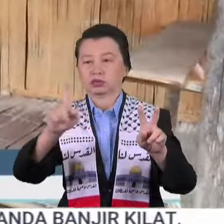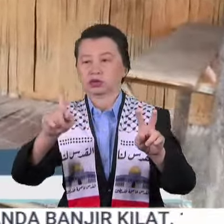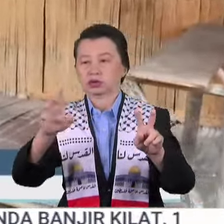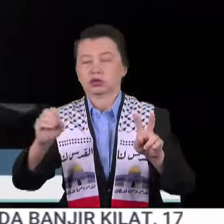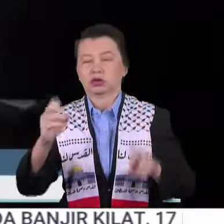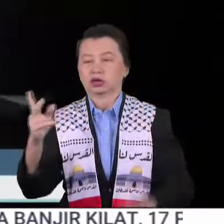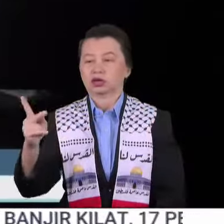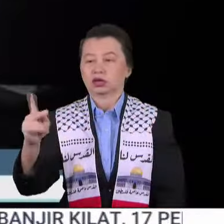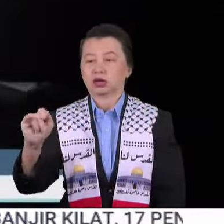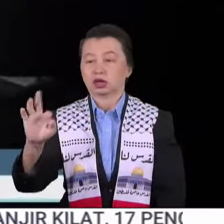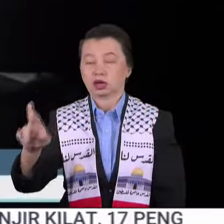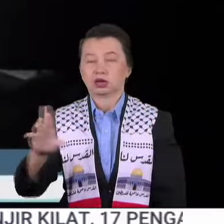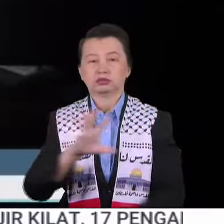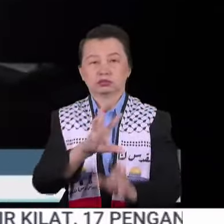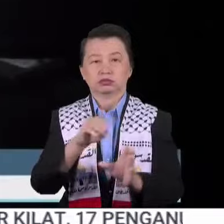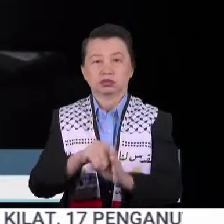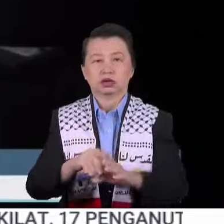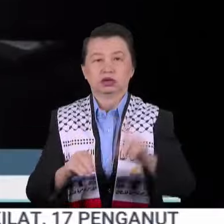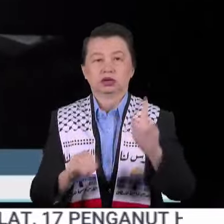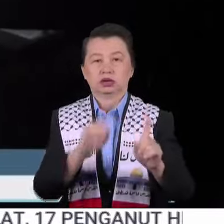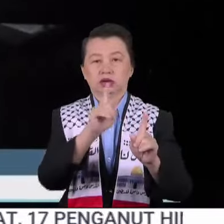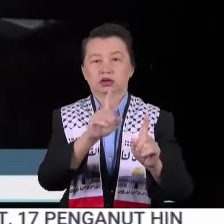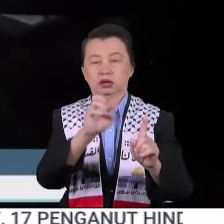22,510 KIR membabitkan